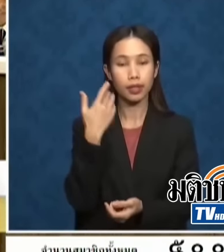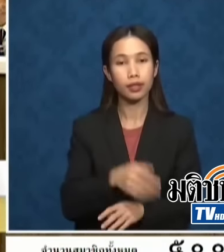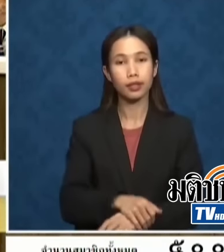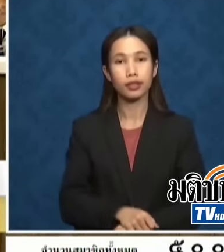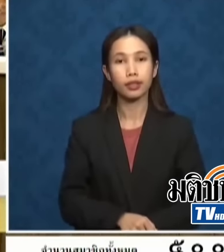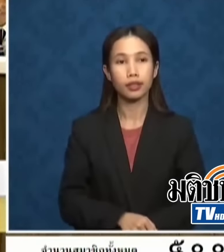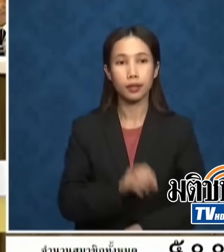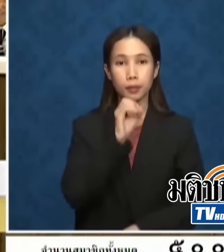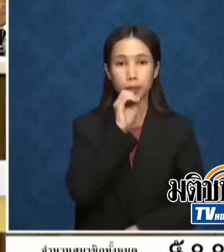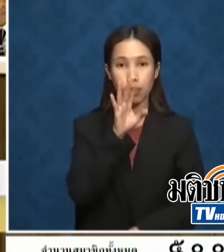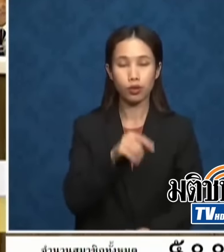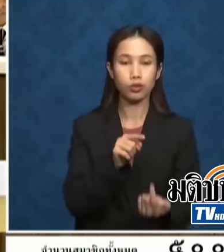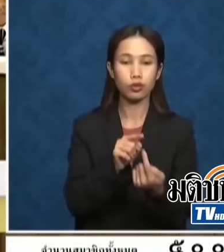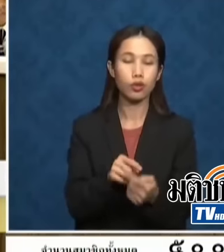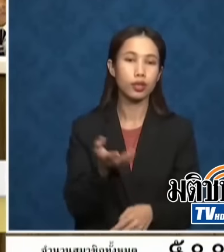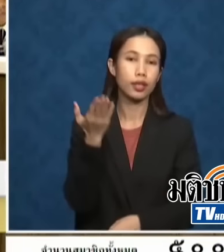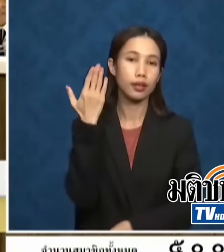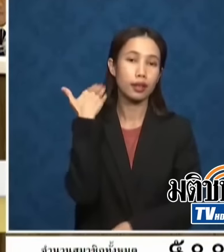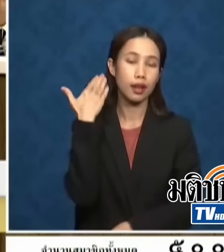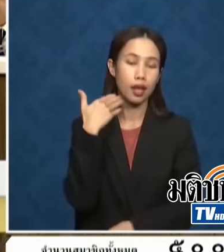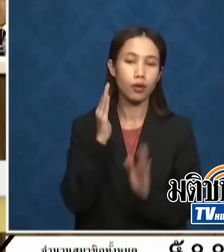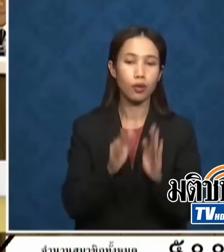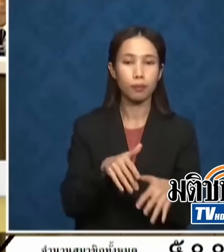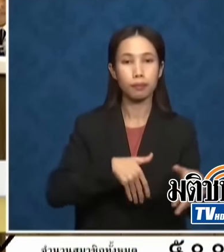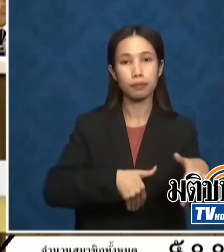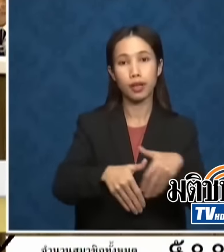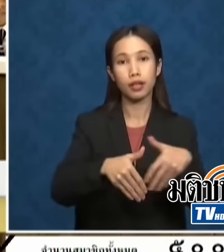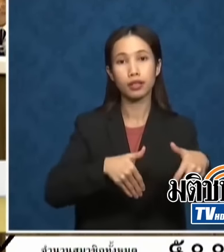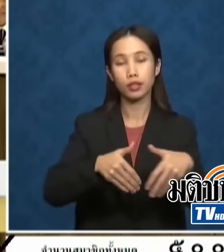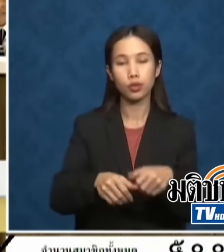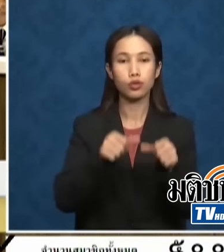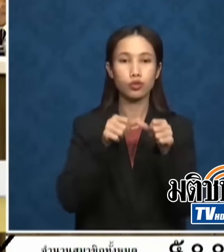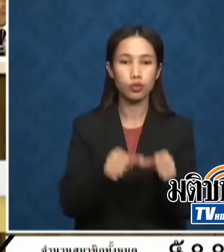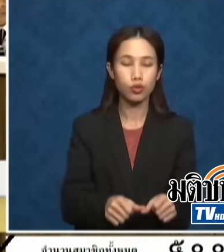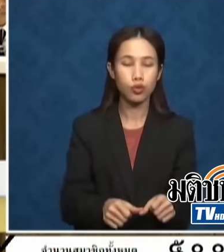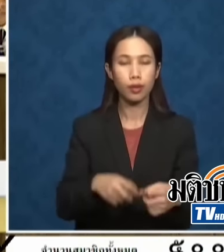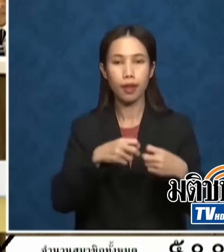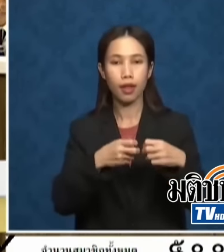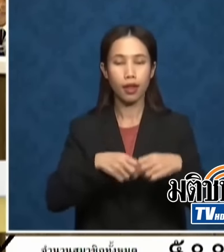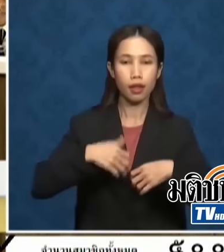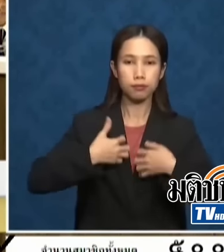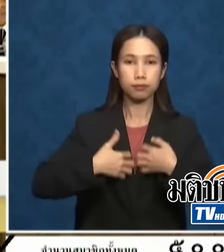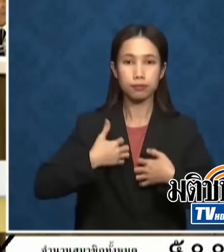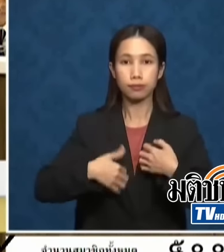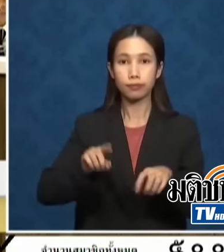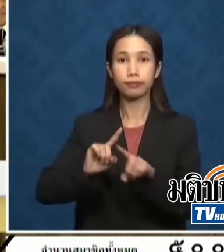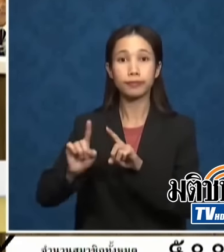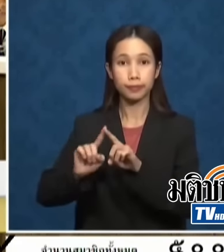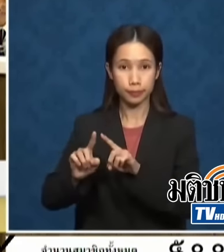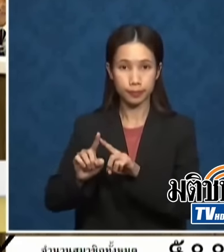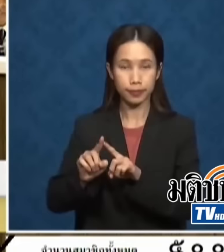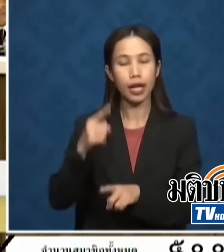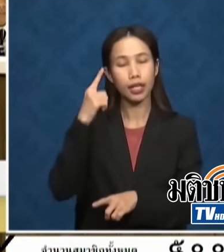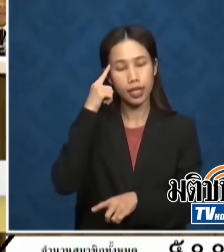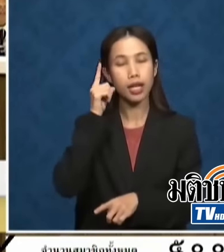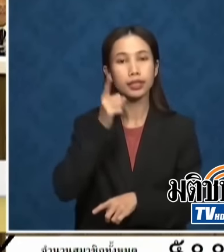ำว่าในเวลาที่ผ่านมาชาวประมงประชาชนอยู่กับความทุกข์ระทมอันนั้นก็เป็นความ